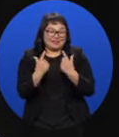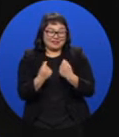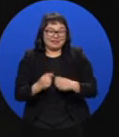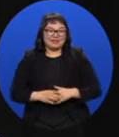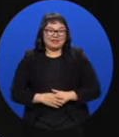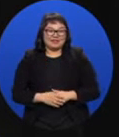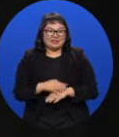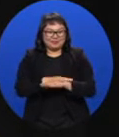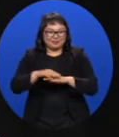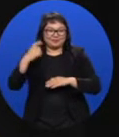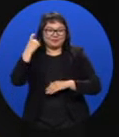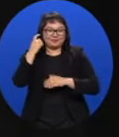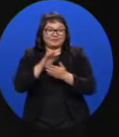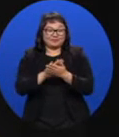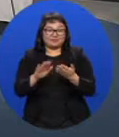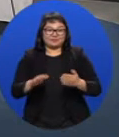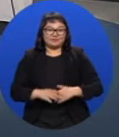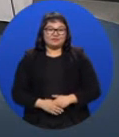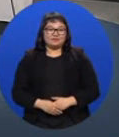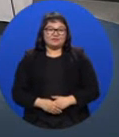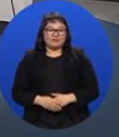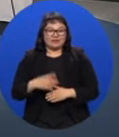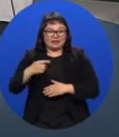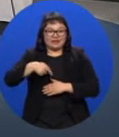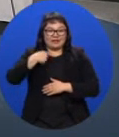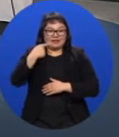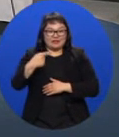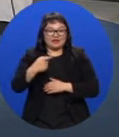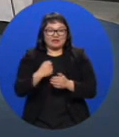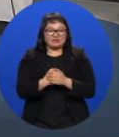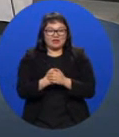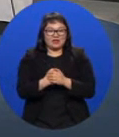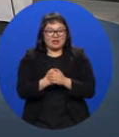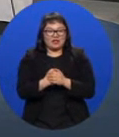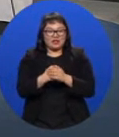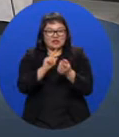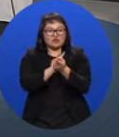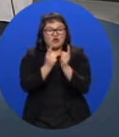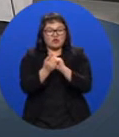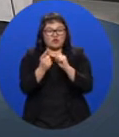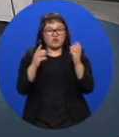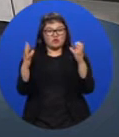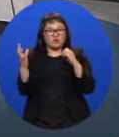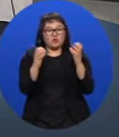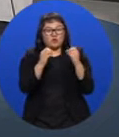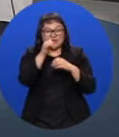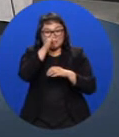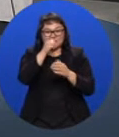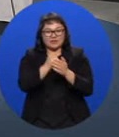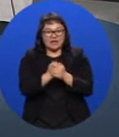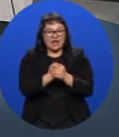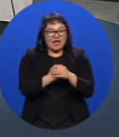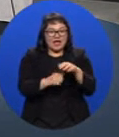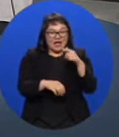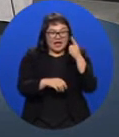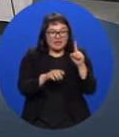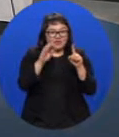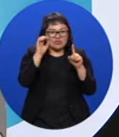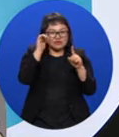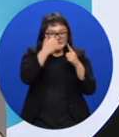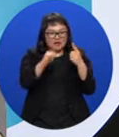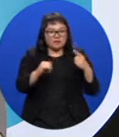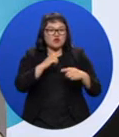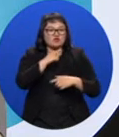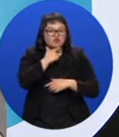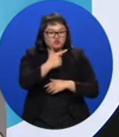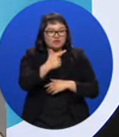네, 잘 들었습니다. 다음은 상호 토론 순서입니다. 한 후보에게 6분의 시간이 주어지며 해당 후보가 주도권을